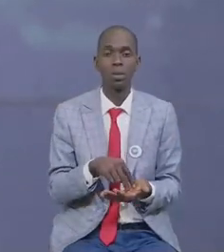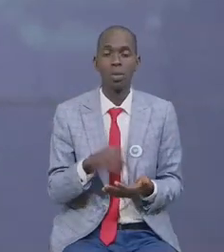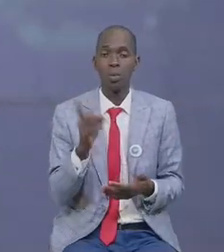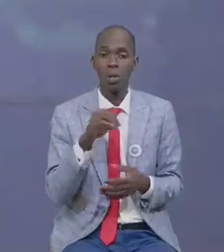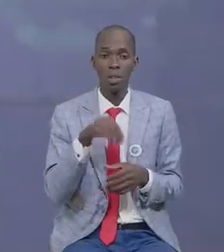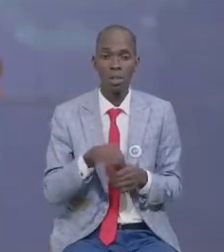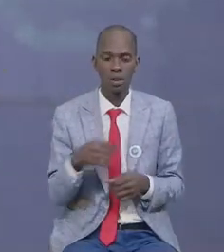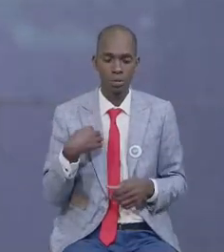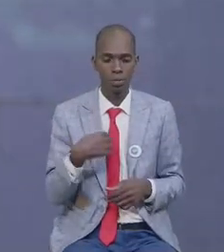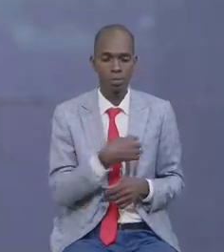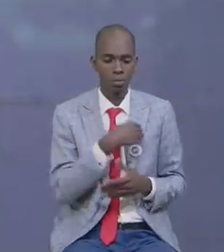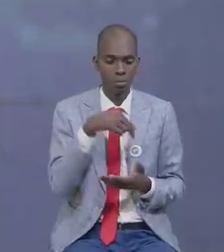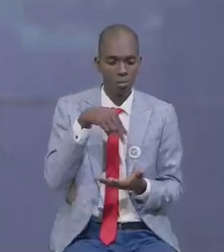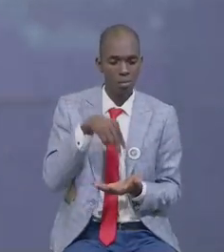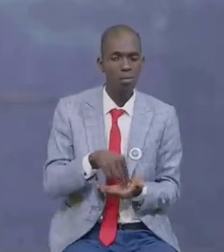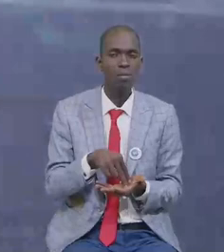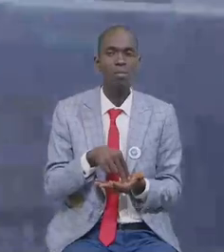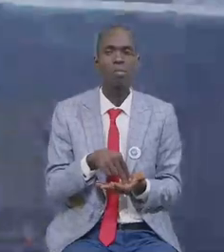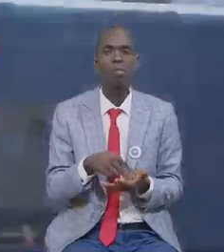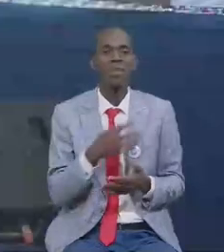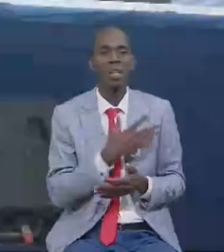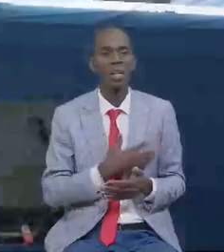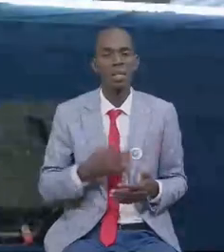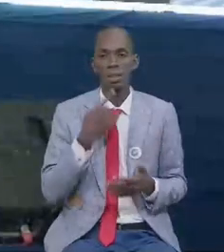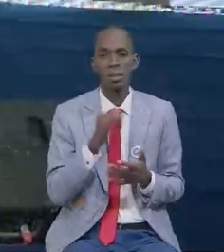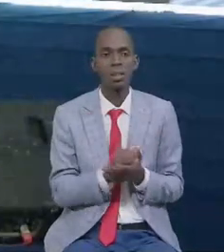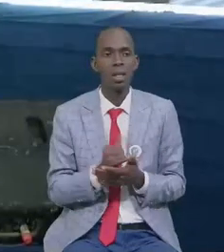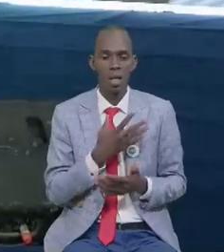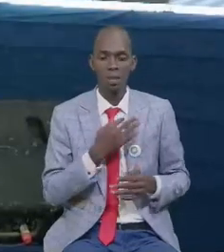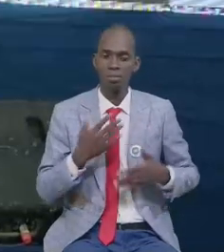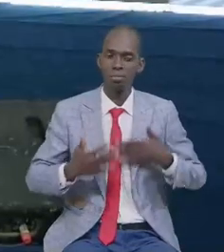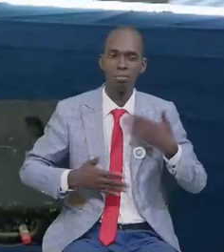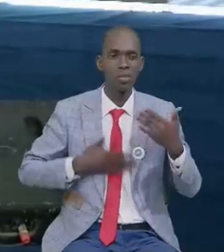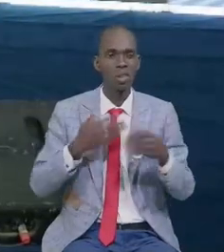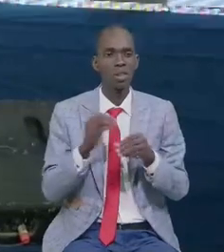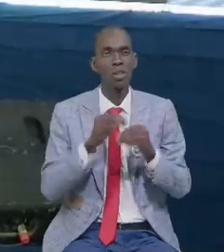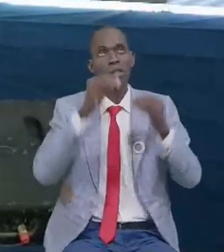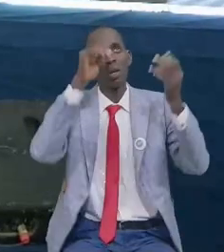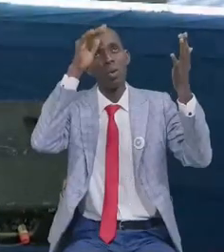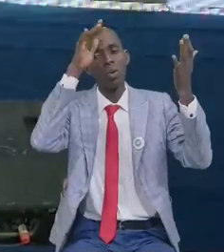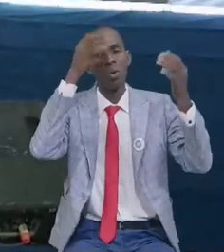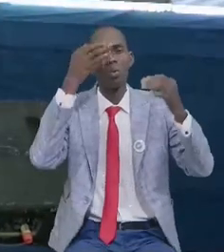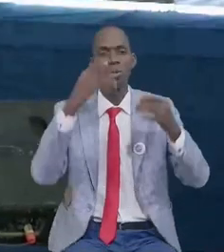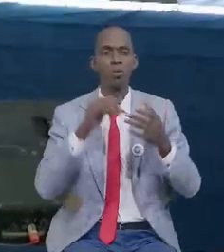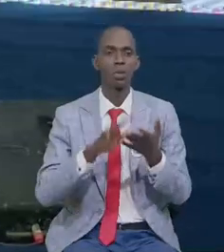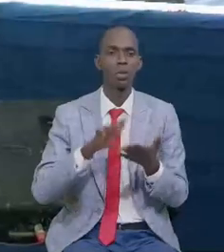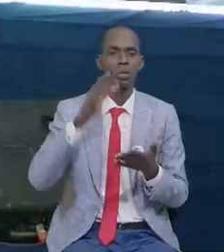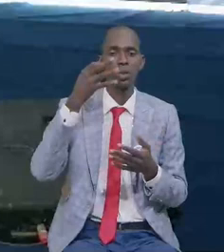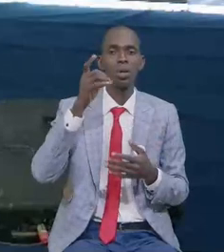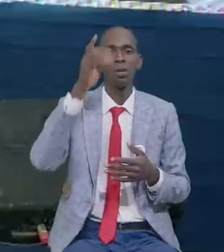nous demeurons fermes. Et il dit, et nous nous glorifions dans l'espérance de la gloire de